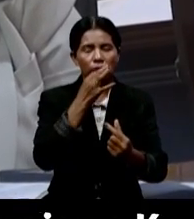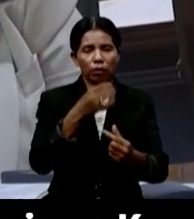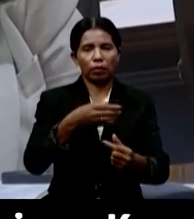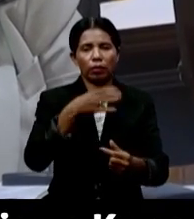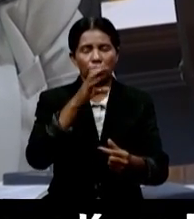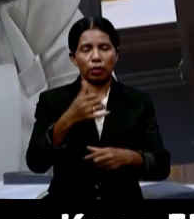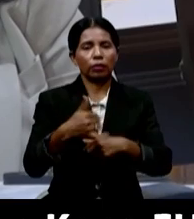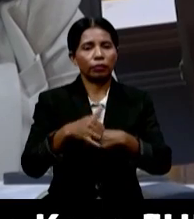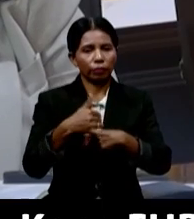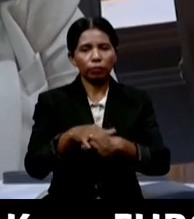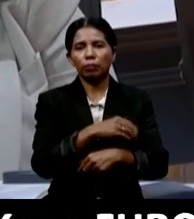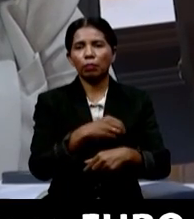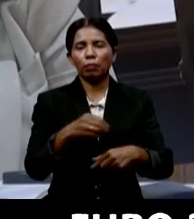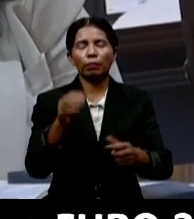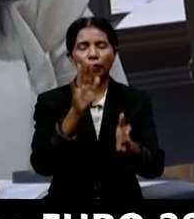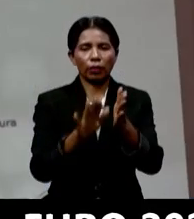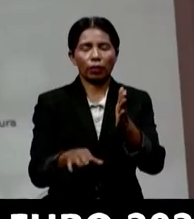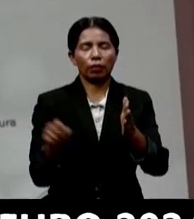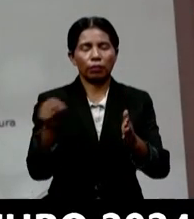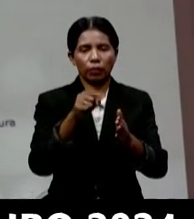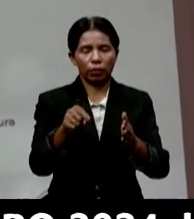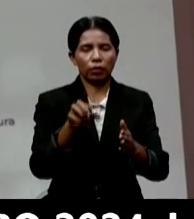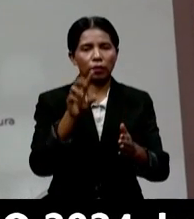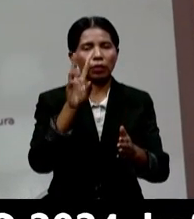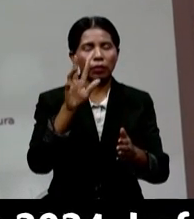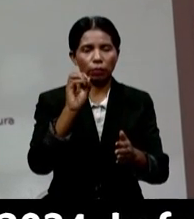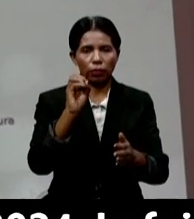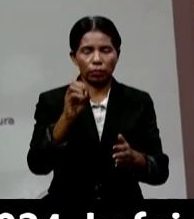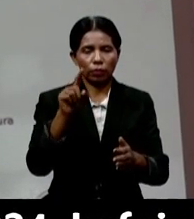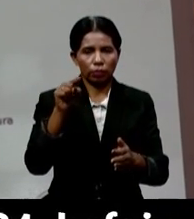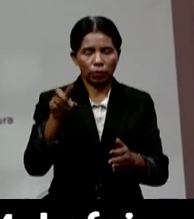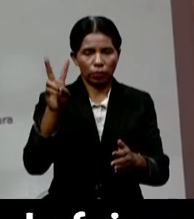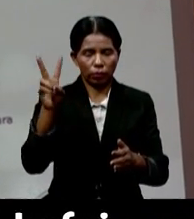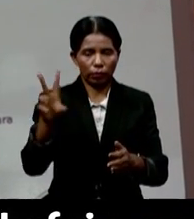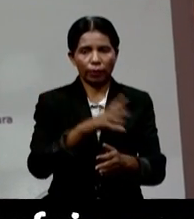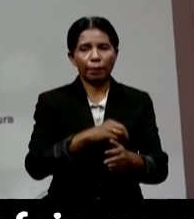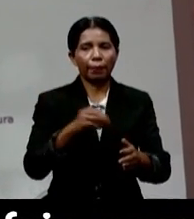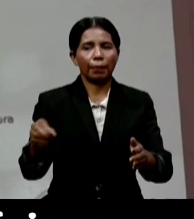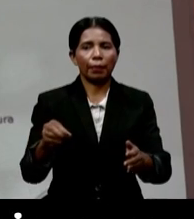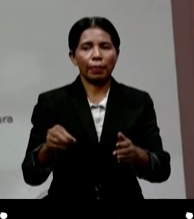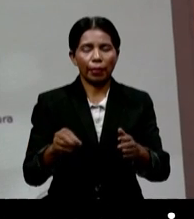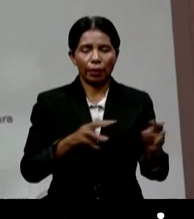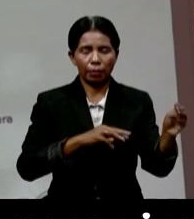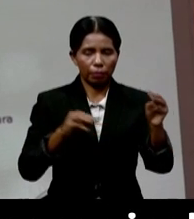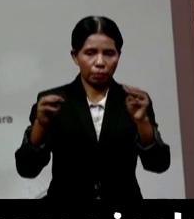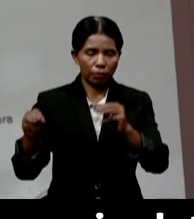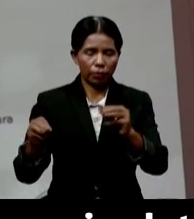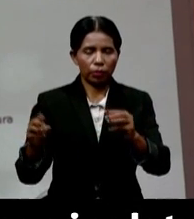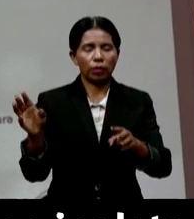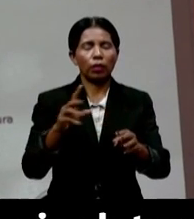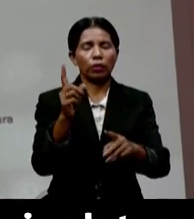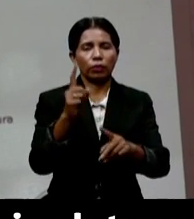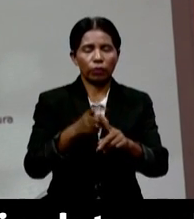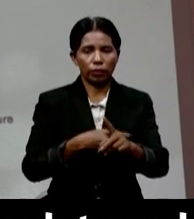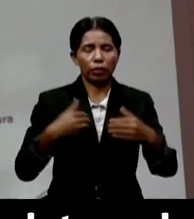laos alcoólicas nebe menos % mamo ponto rua ho indice preço consumidor nebe mak muda tun sai kada fulan nebe